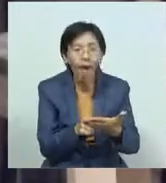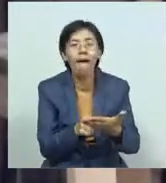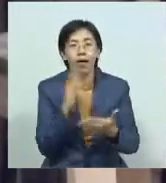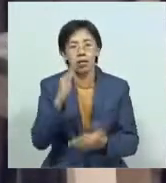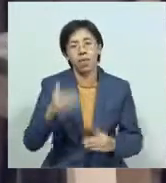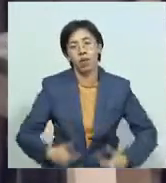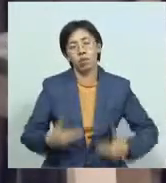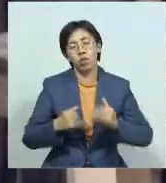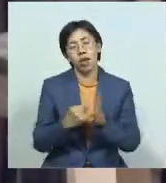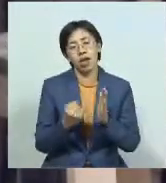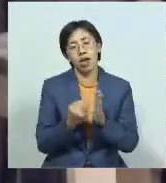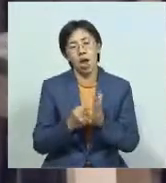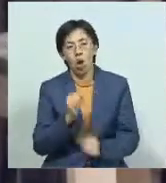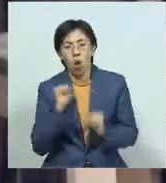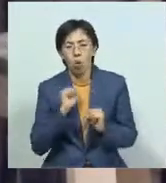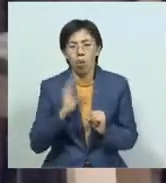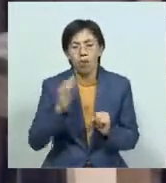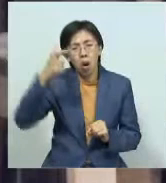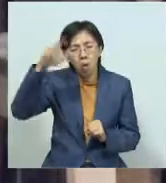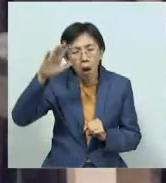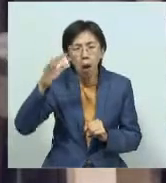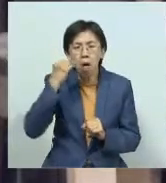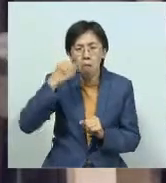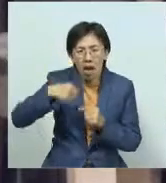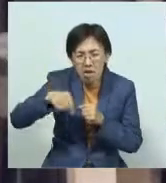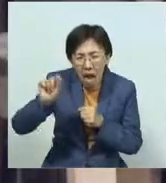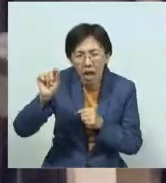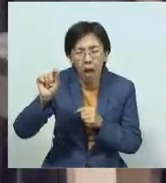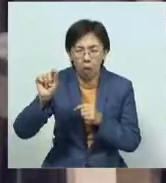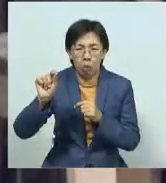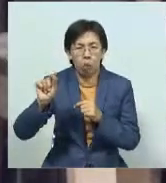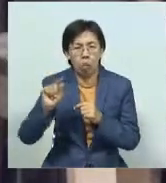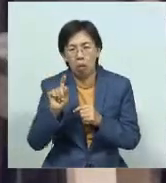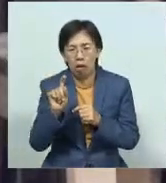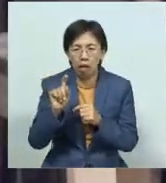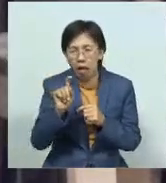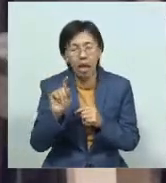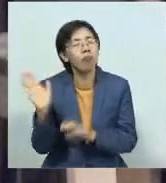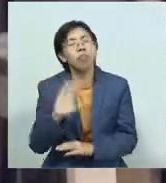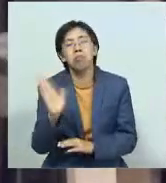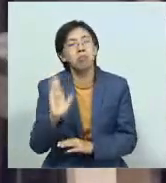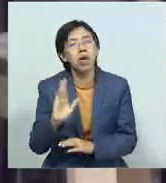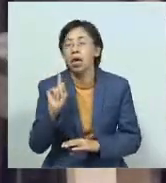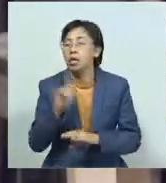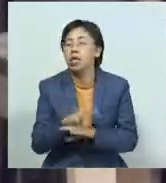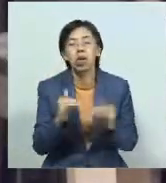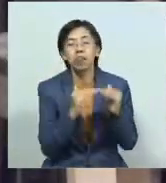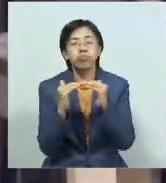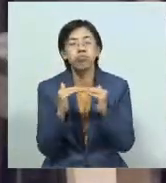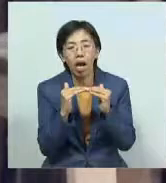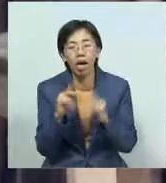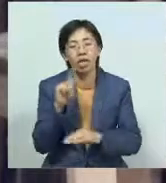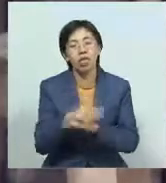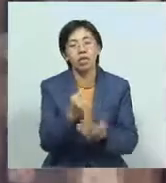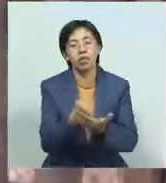ขึ้นแล้วก็ไม่ต้องกลัวว่าเราอยู่ในชนบทห่างไกลไม่ได้อยู่ในเมืองเนี้ยค่ะจะไม่ตามไม่ทันเพื่อนโครงการเน็ตประชารัฐช่วย